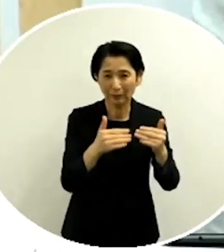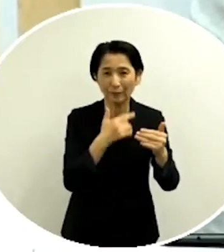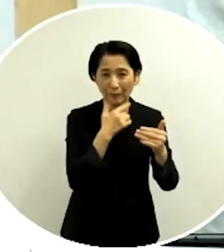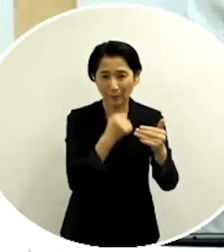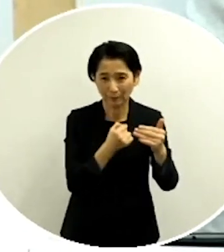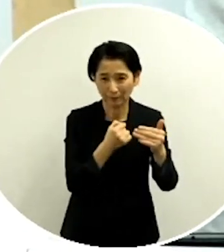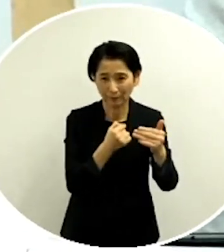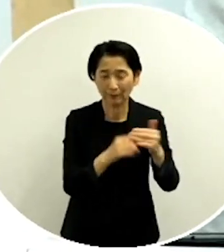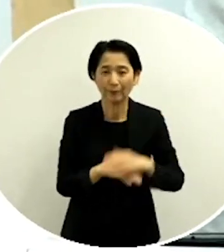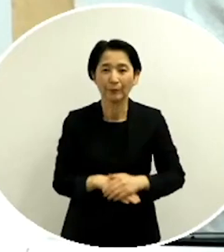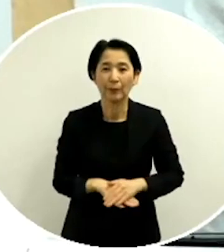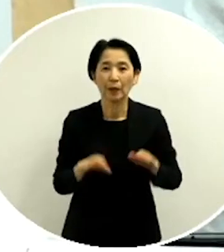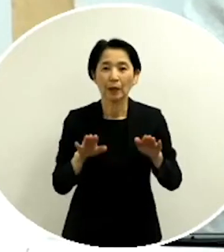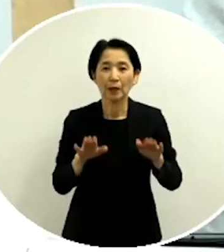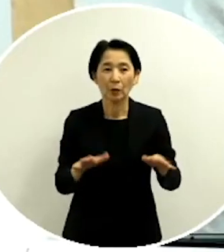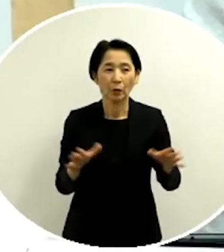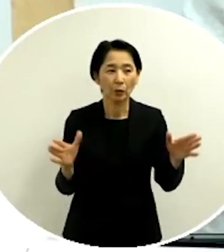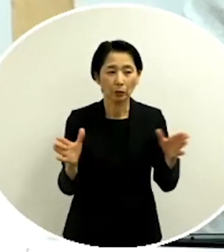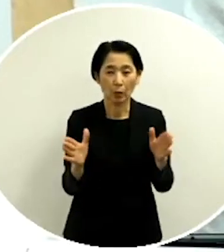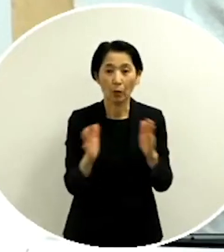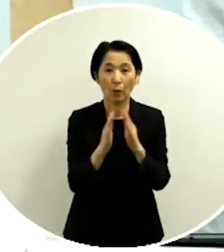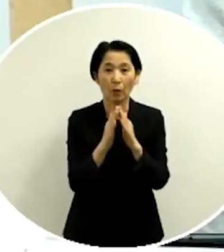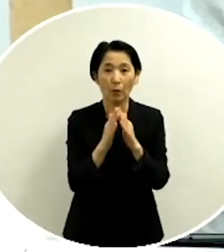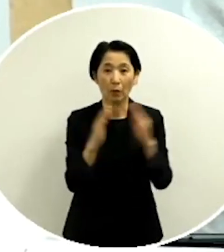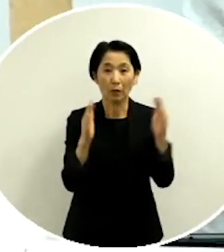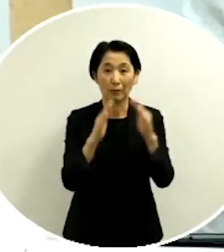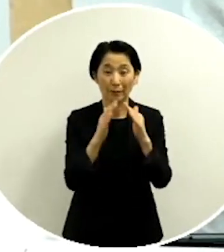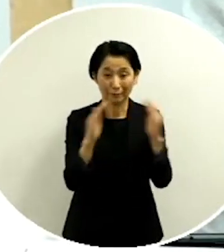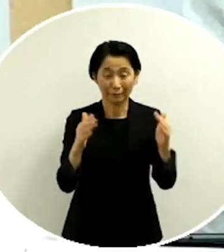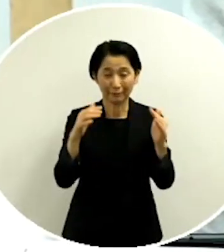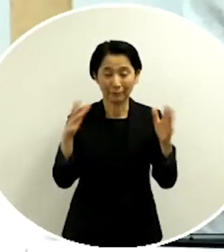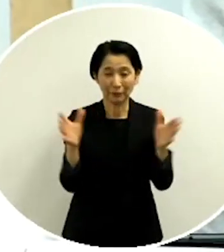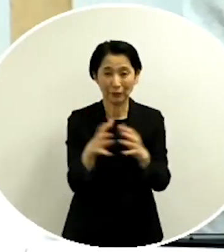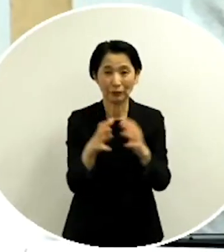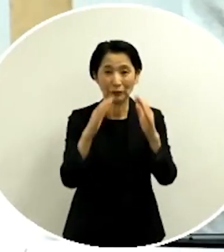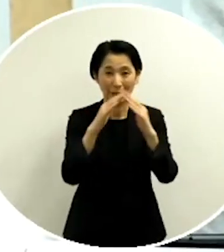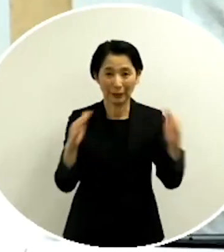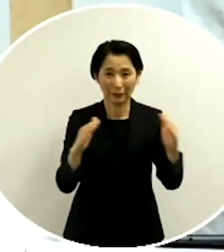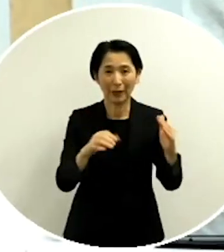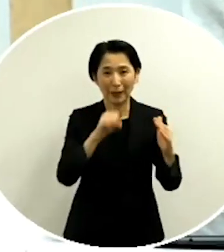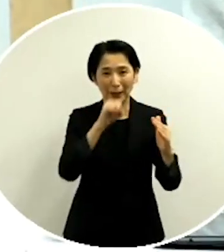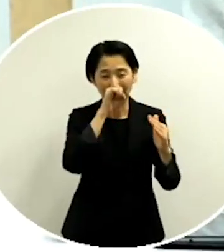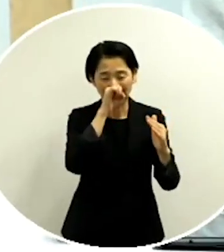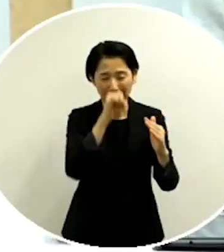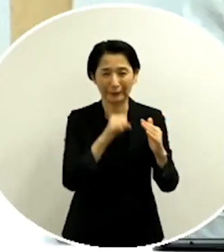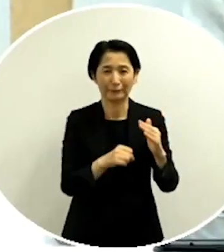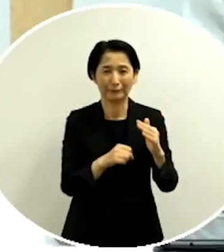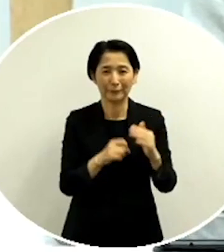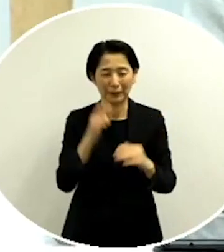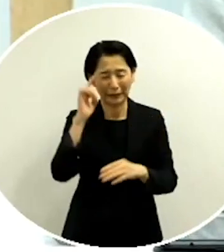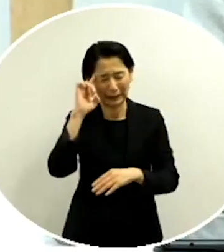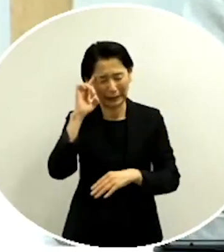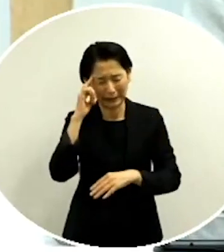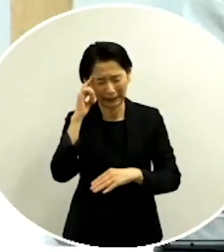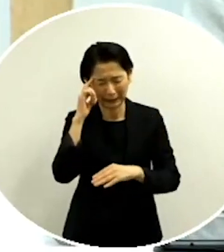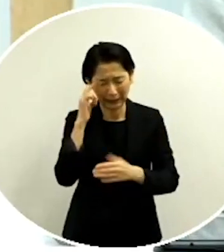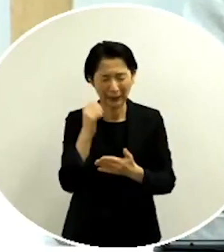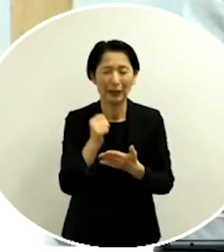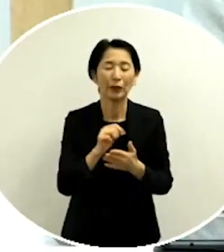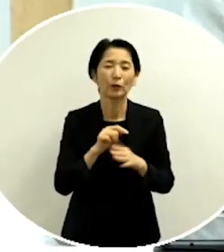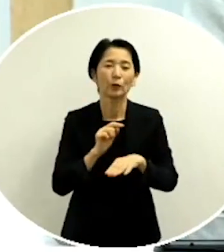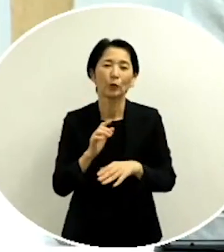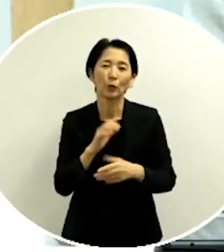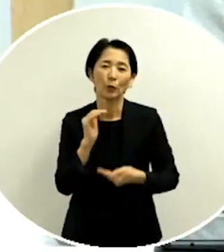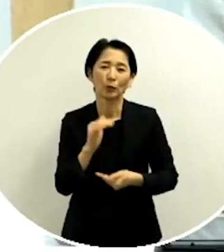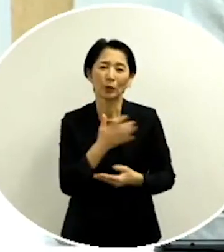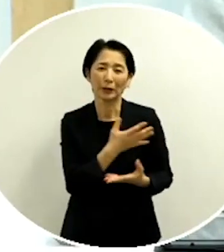ますきょうの集会は本当に有意義でしたがあのまだまだ試行錯誤していかなければいけないところは大きいと思ってい